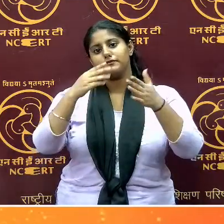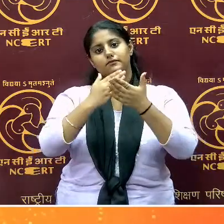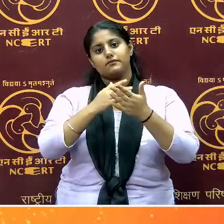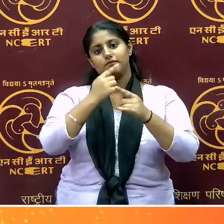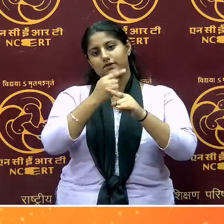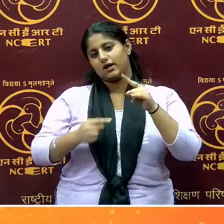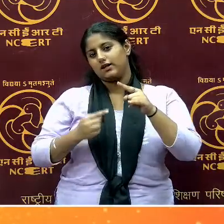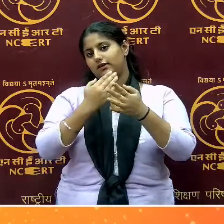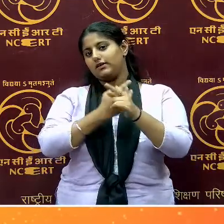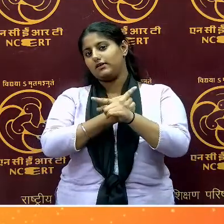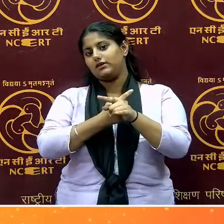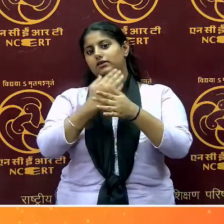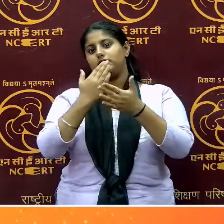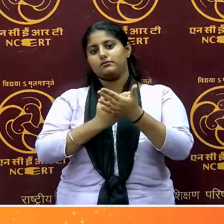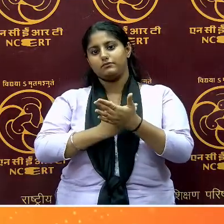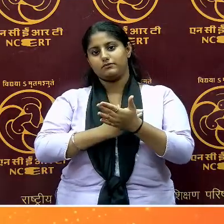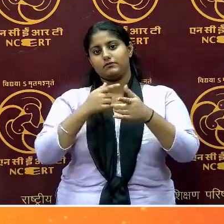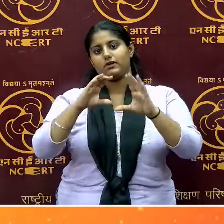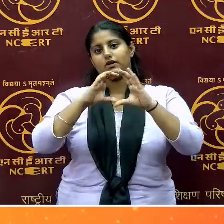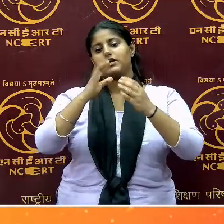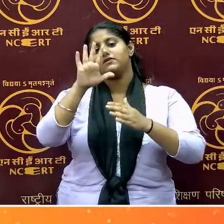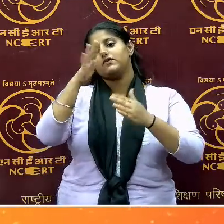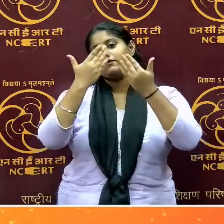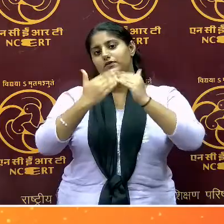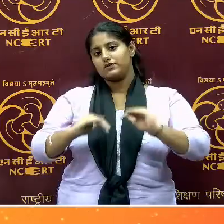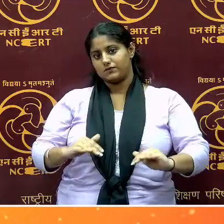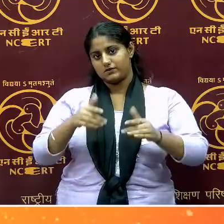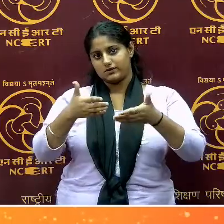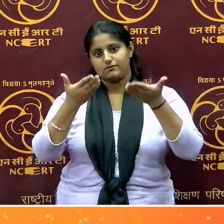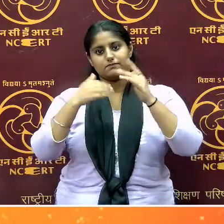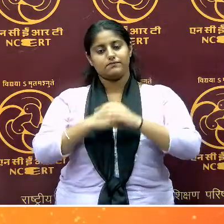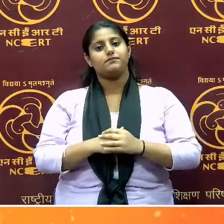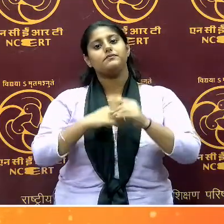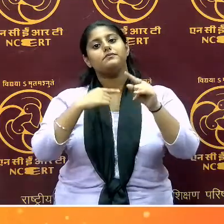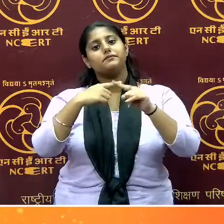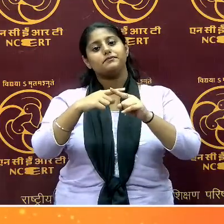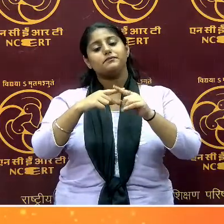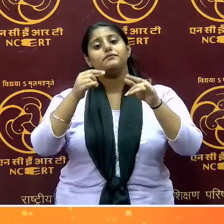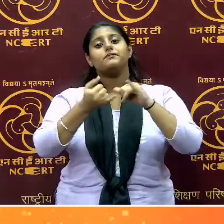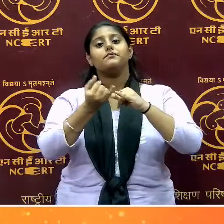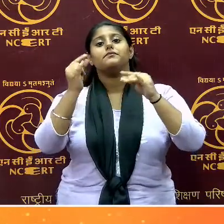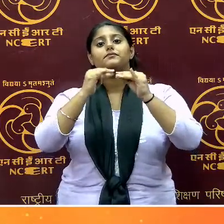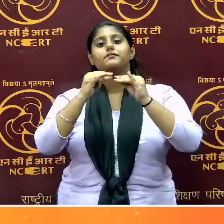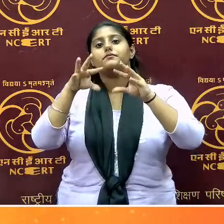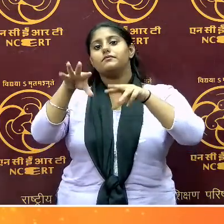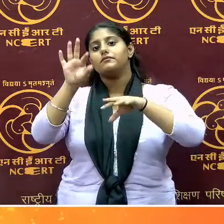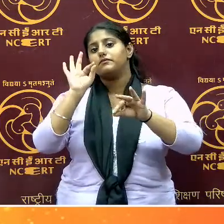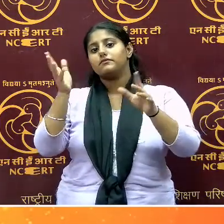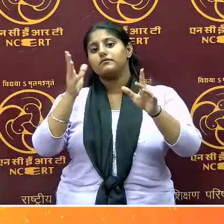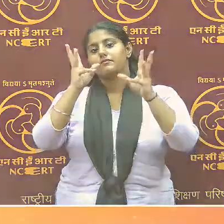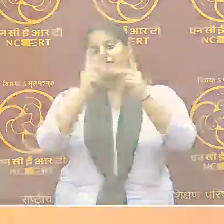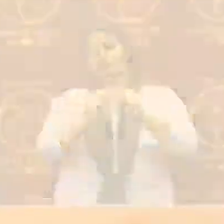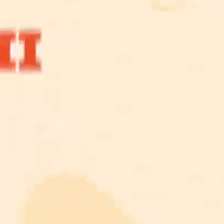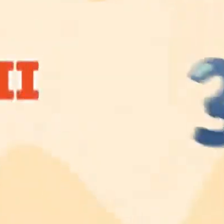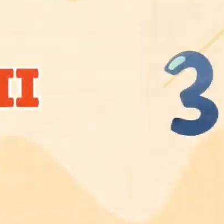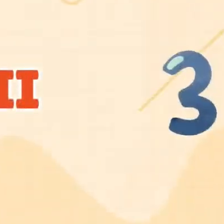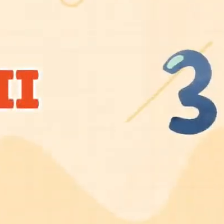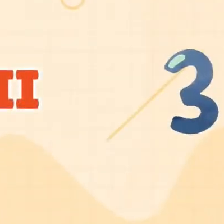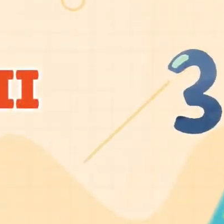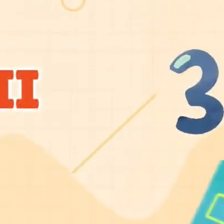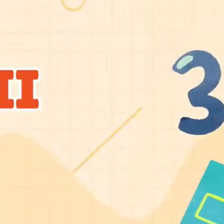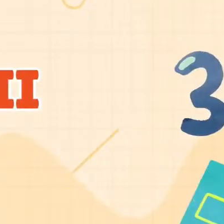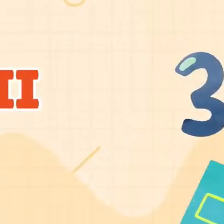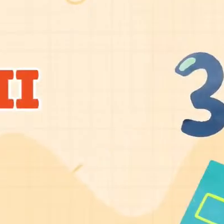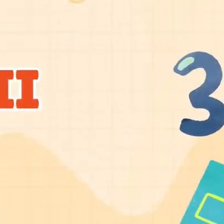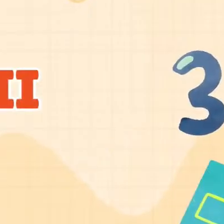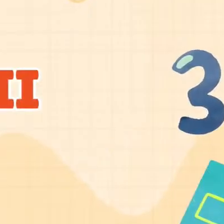हाफ एन आवर का सेशन क्लास 5th के हमारे सभी स्टूडेंट्स के लिए है एंड द सब्जेक्ट फॉर टुडे इज मैथमेटिक्स एंड द टॉपिक दैट वी हैव